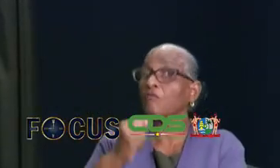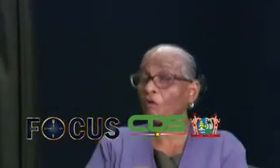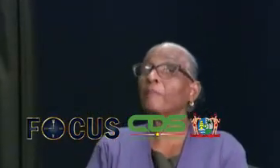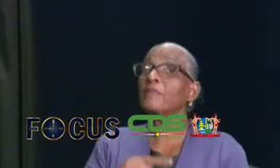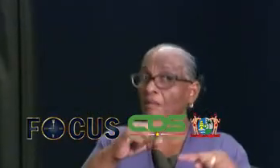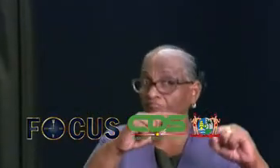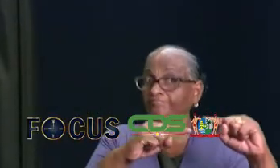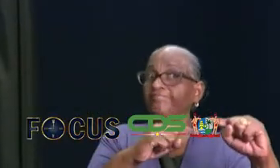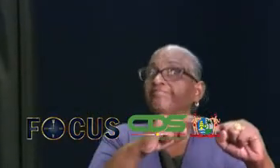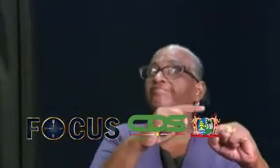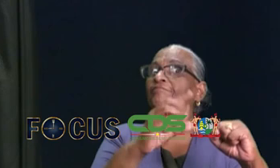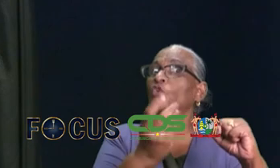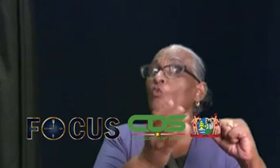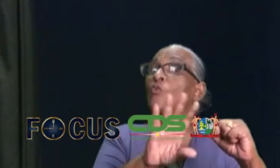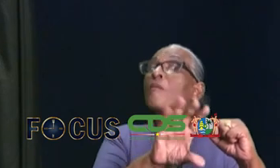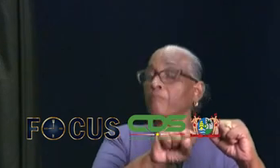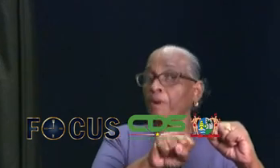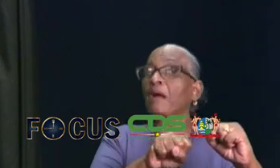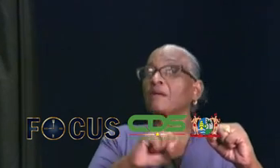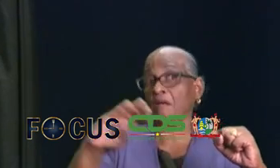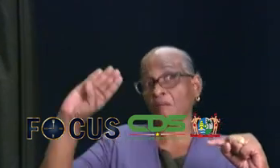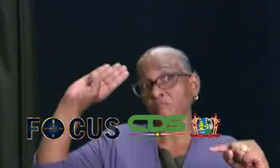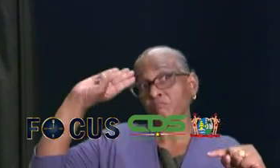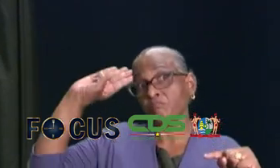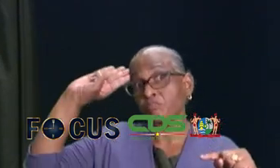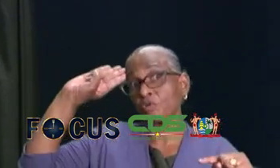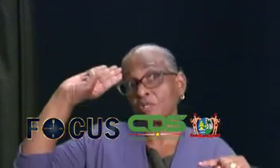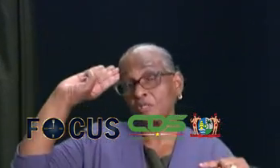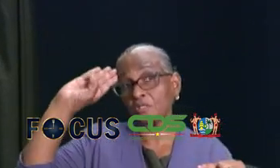gelden. We hebben wekelijks onze